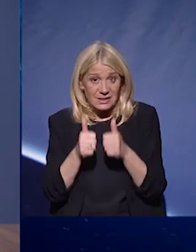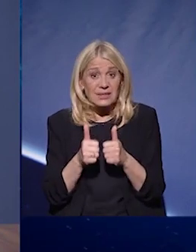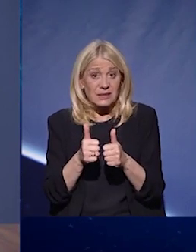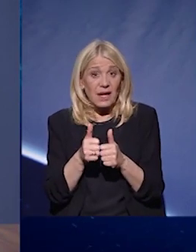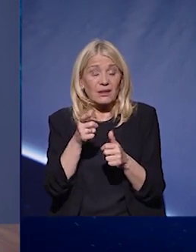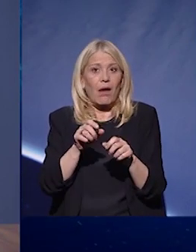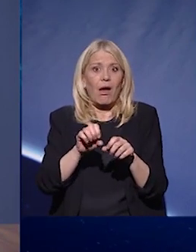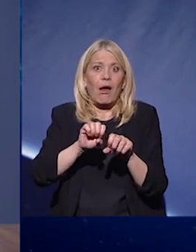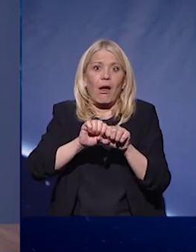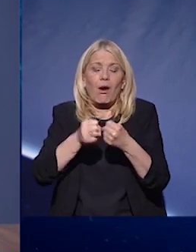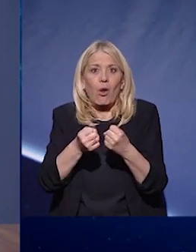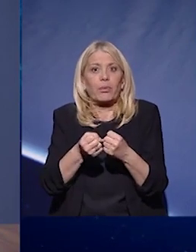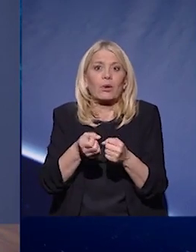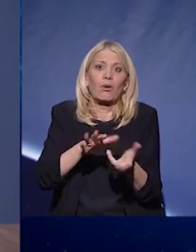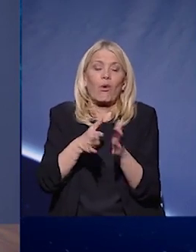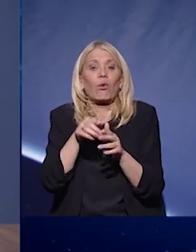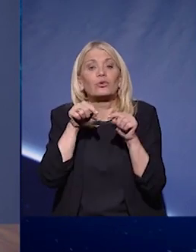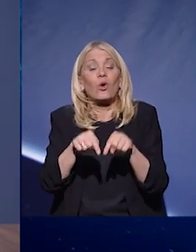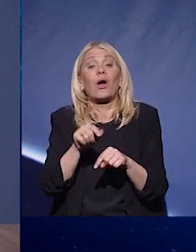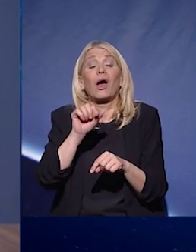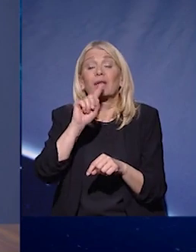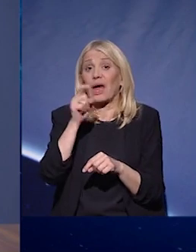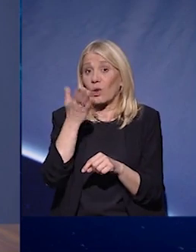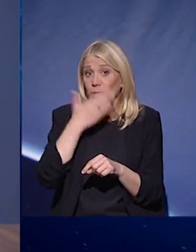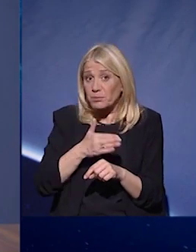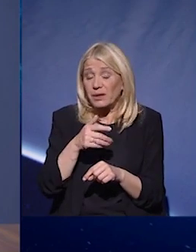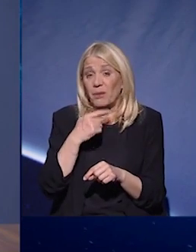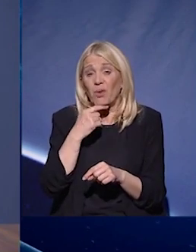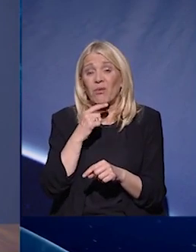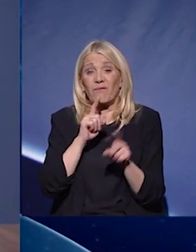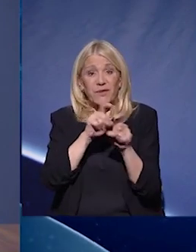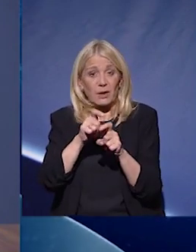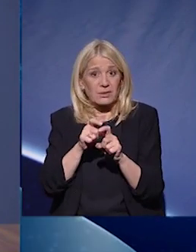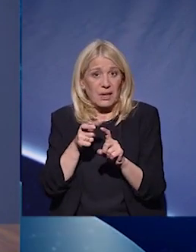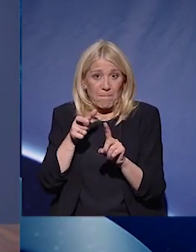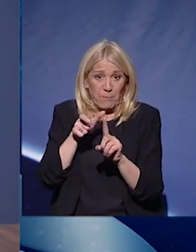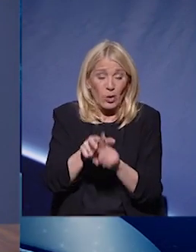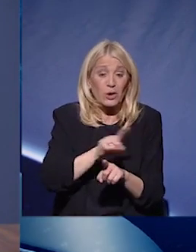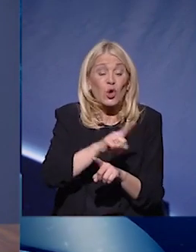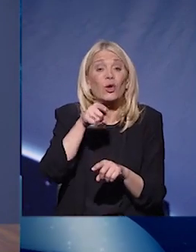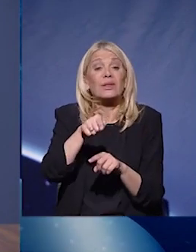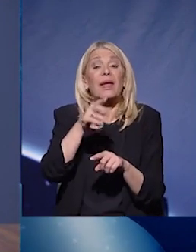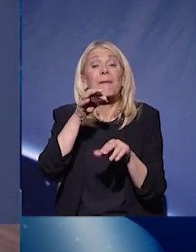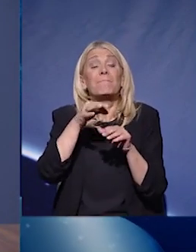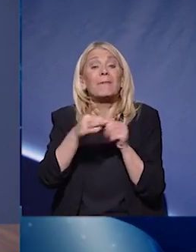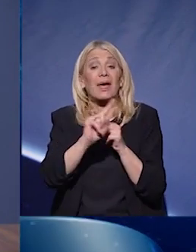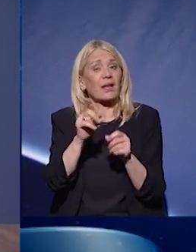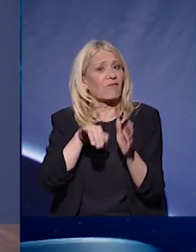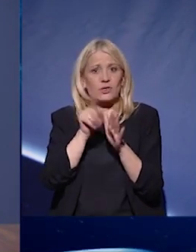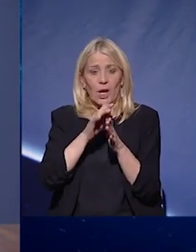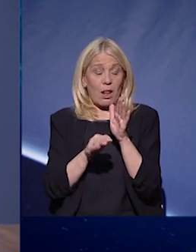gde se lomi oko toga da li ćemo uspeti virus da potisnemo do te mere da se on više ne